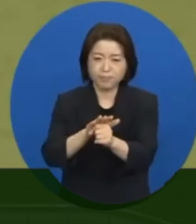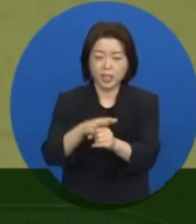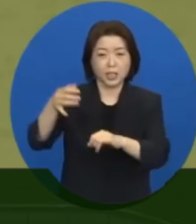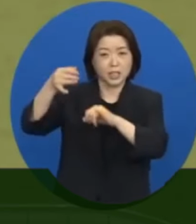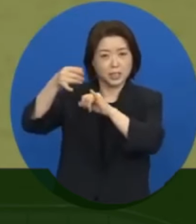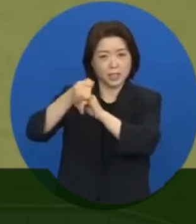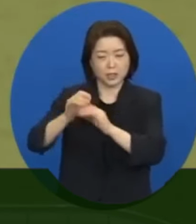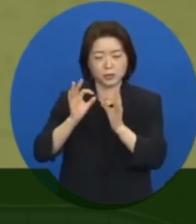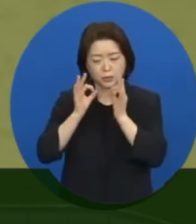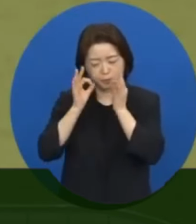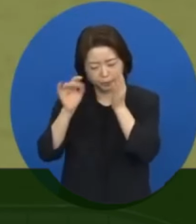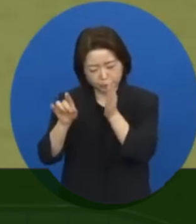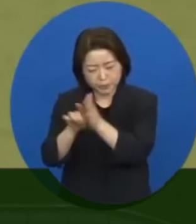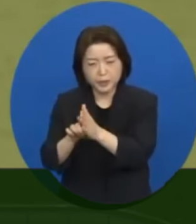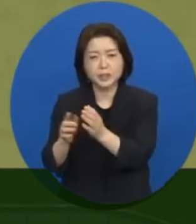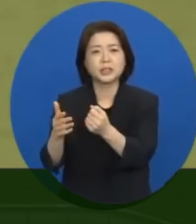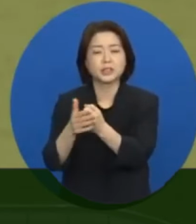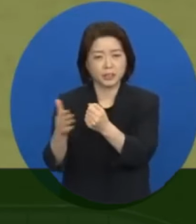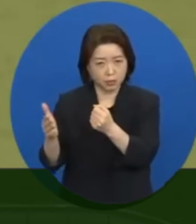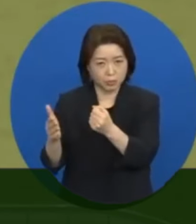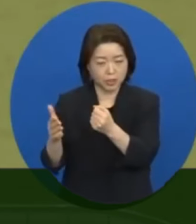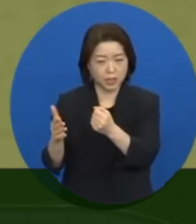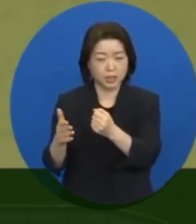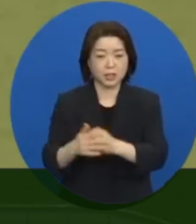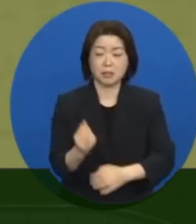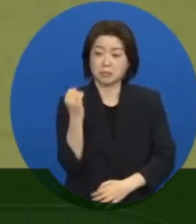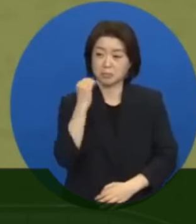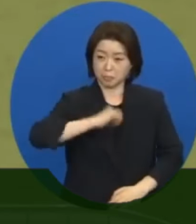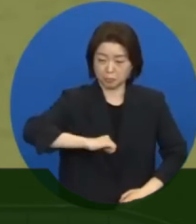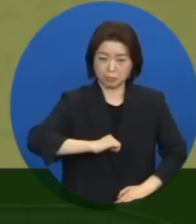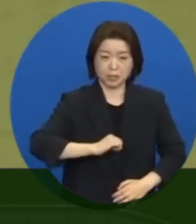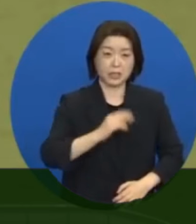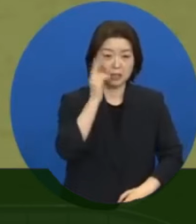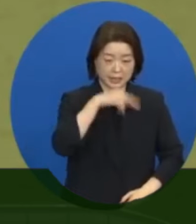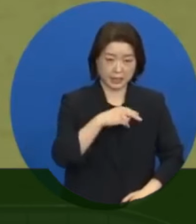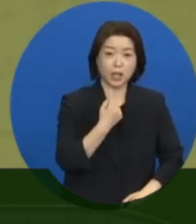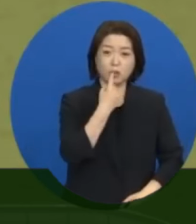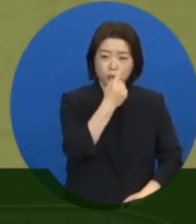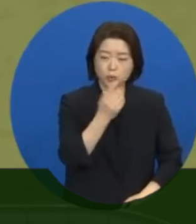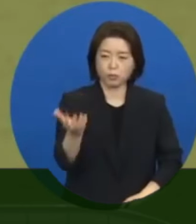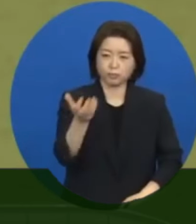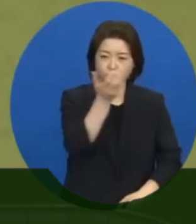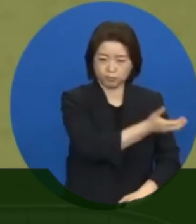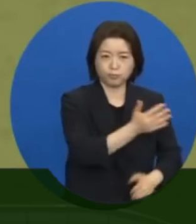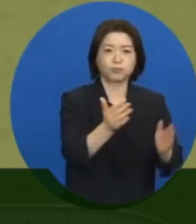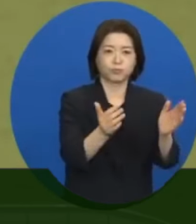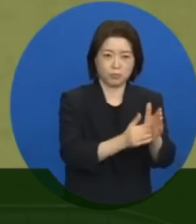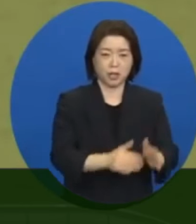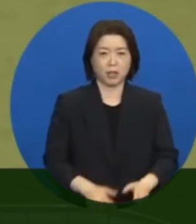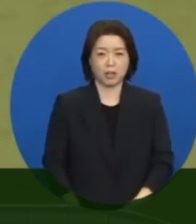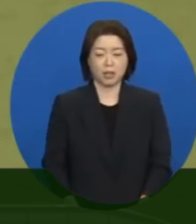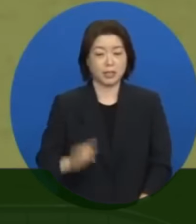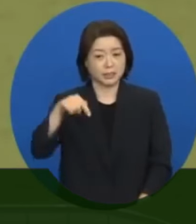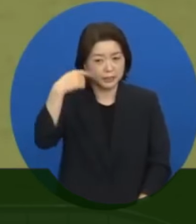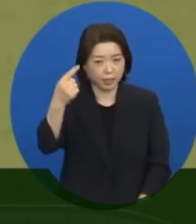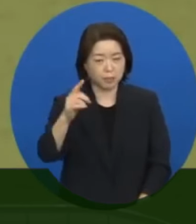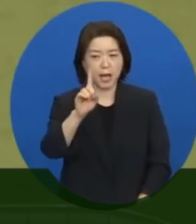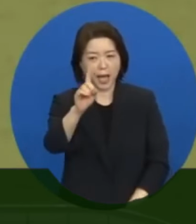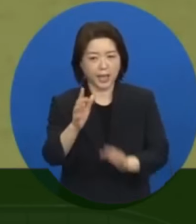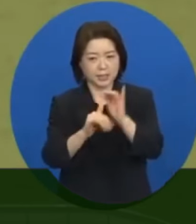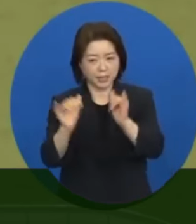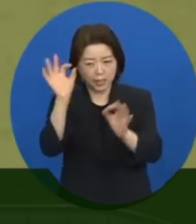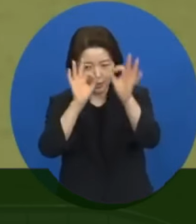신실하시고 불순종한 사월의 촛대를 옮기신 겁니다 그리고 하나님은 한 사람을 찾으셨는데